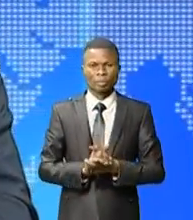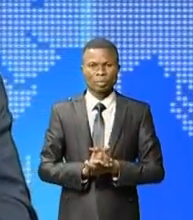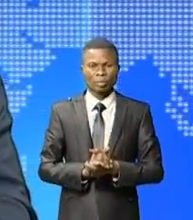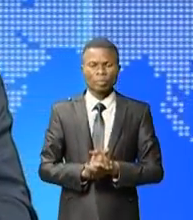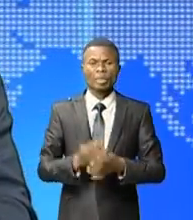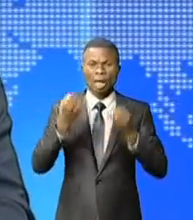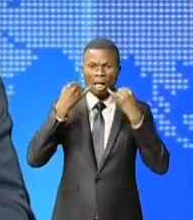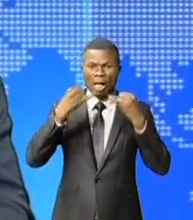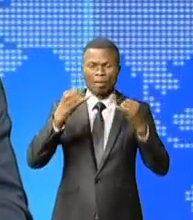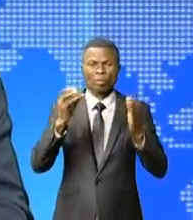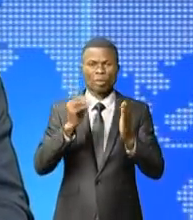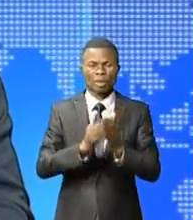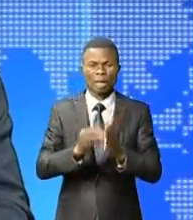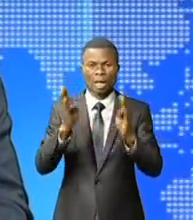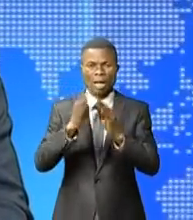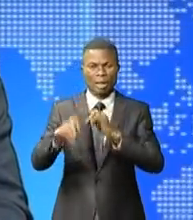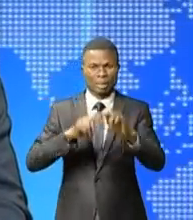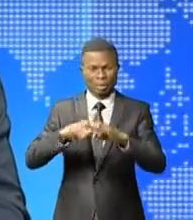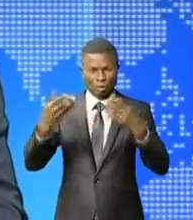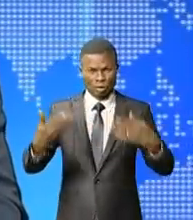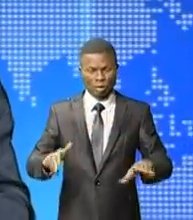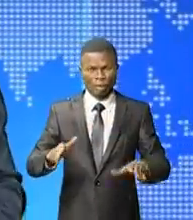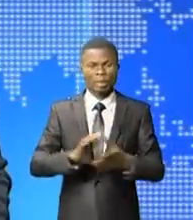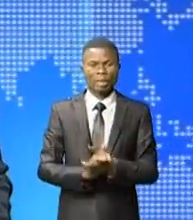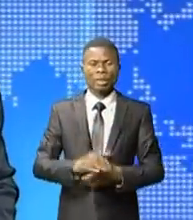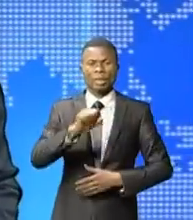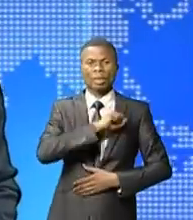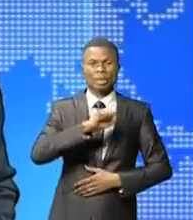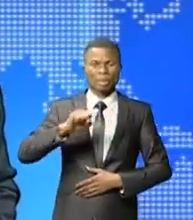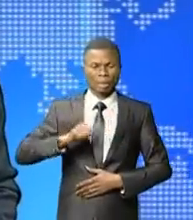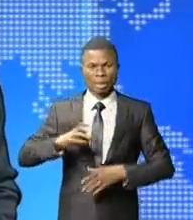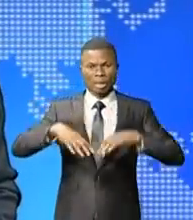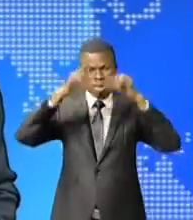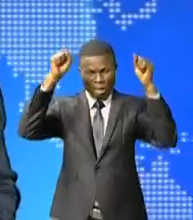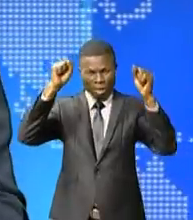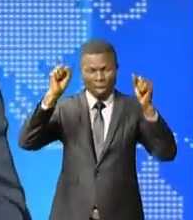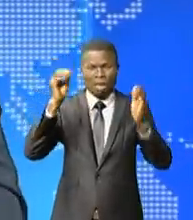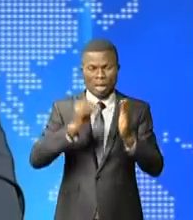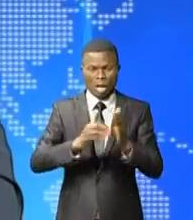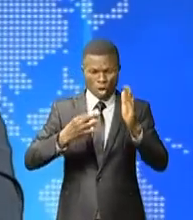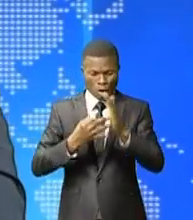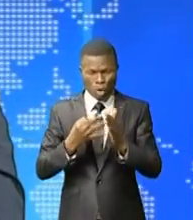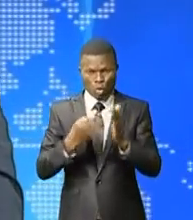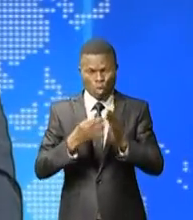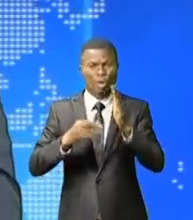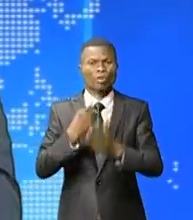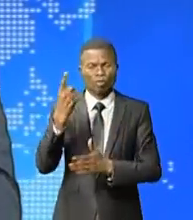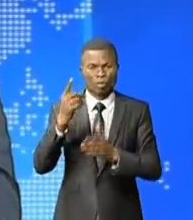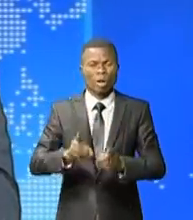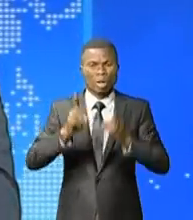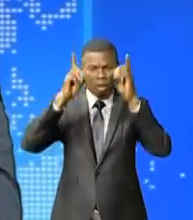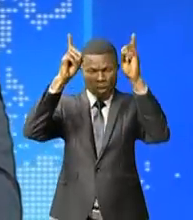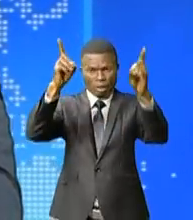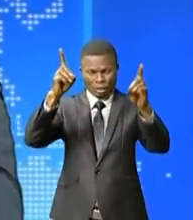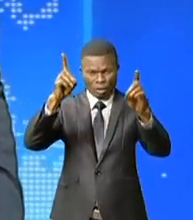En nouvelle, après l'Assemblée nationale, le Sénat vient également d'adopter pour la 8e fois la prorogation